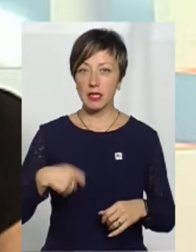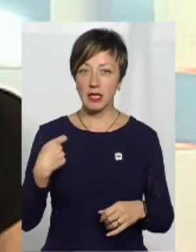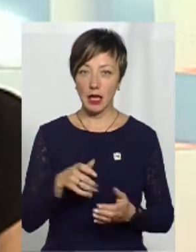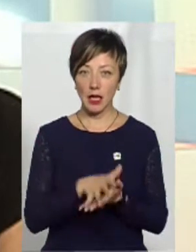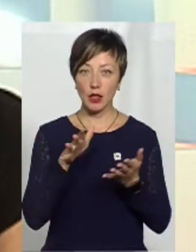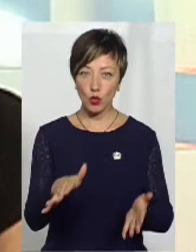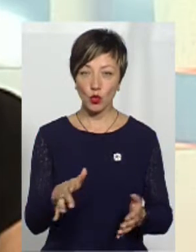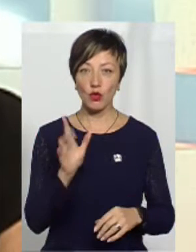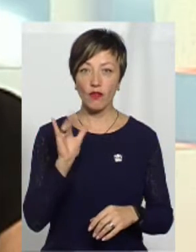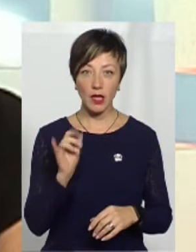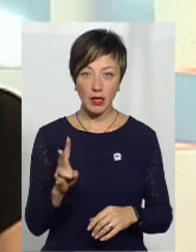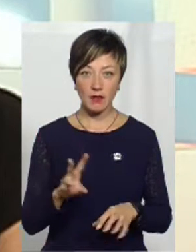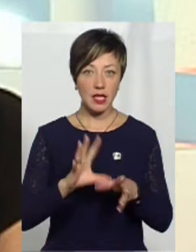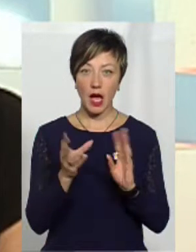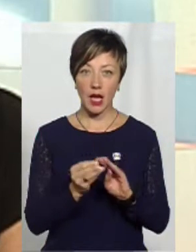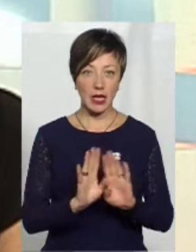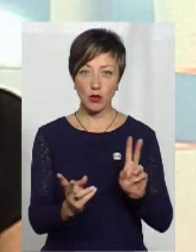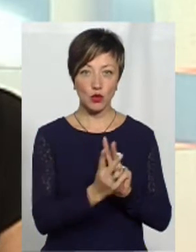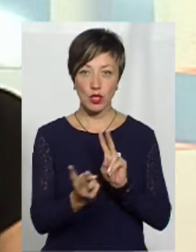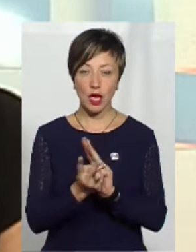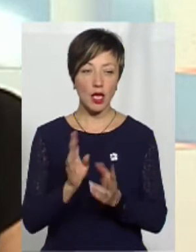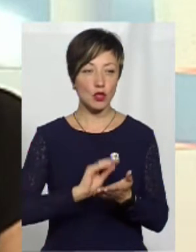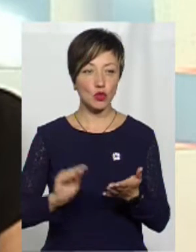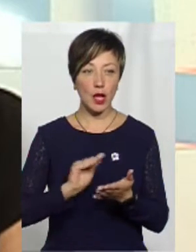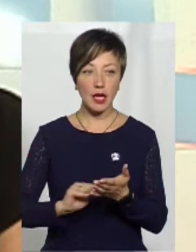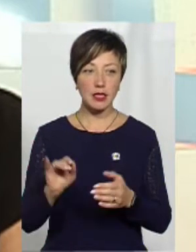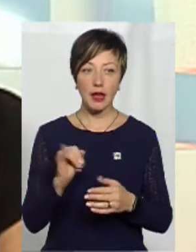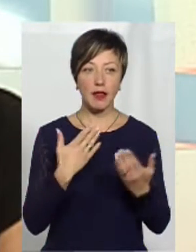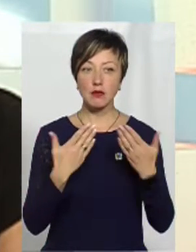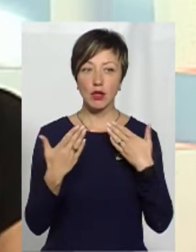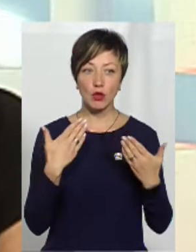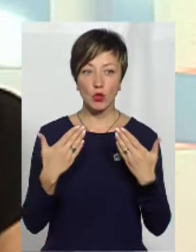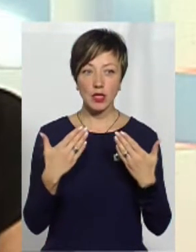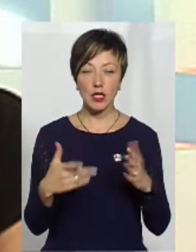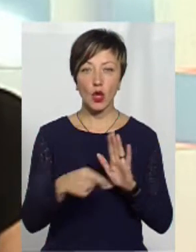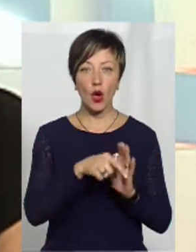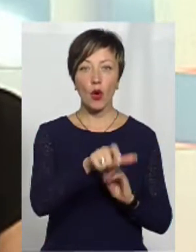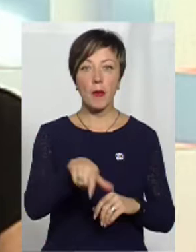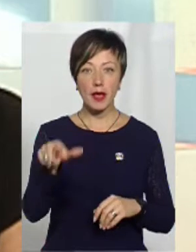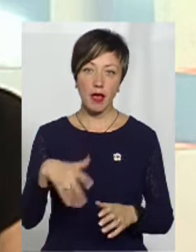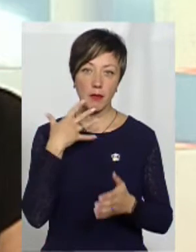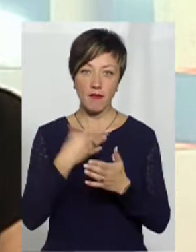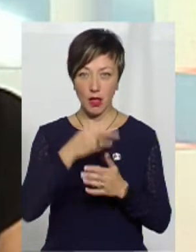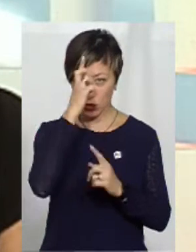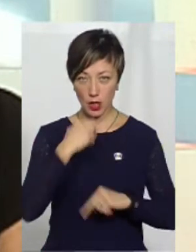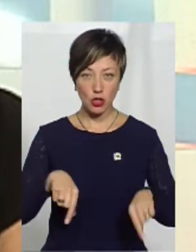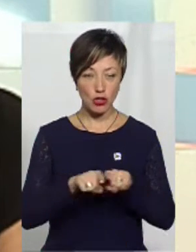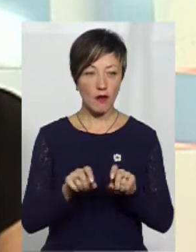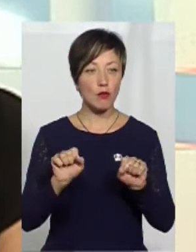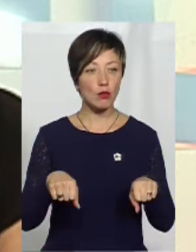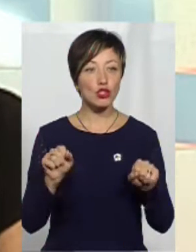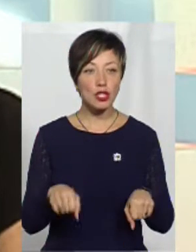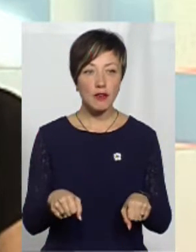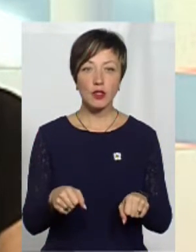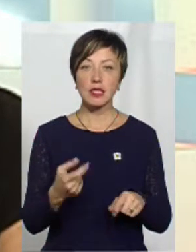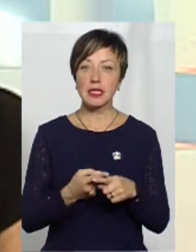часто критикують, за те, що він взагалі не зустрічається з журналістами і не спілкується з громадянами власної держави. Тобто, можливо, от